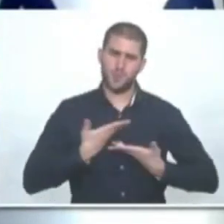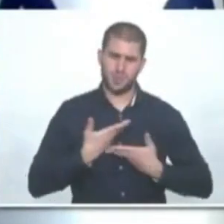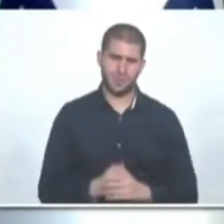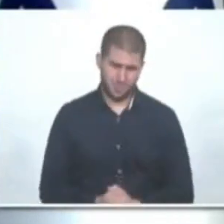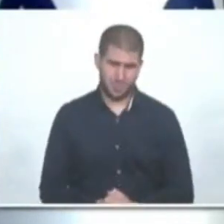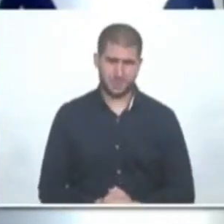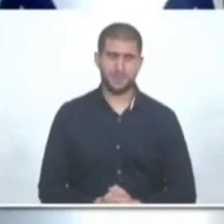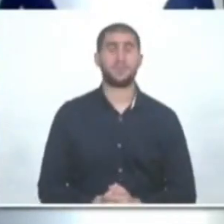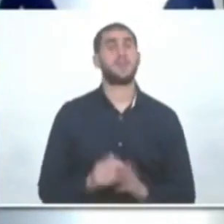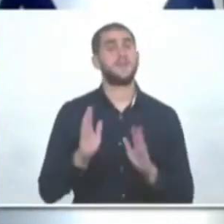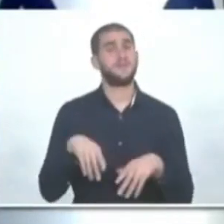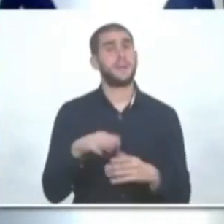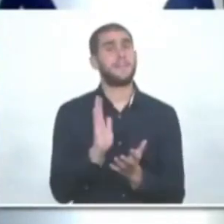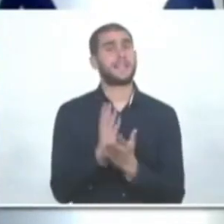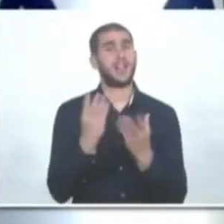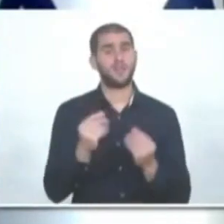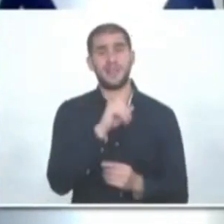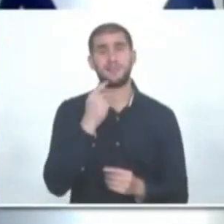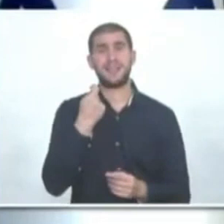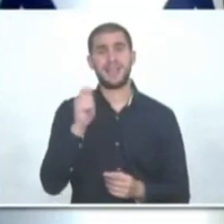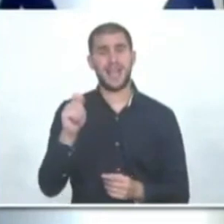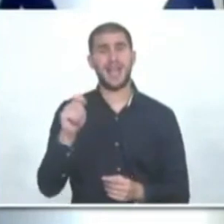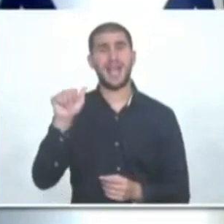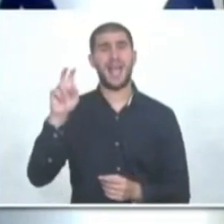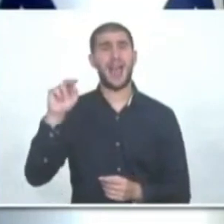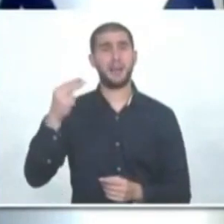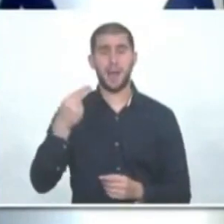בי. ומזל טוב לאמי היקרה אלמה,